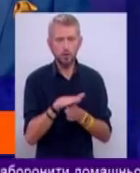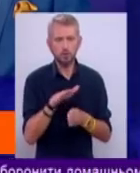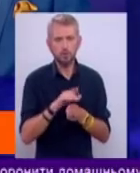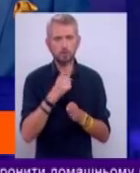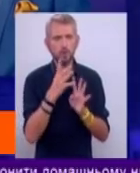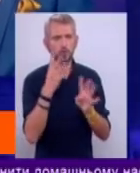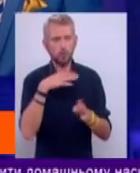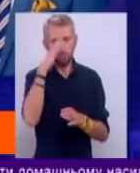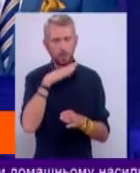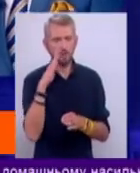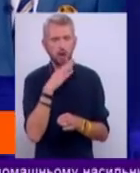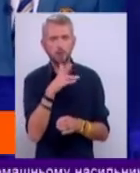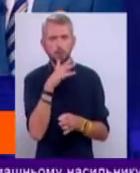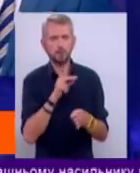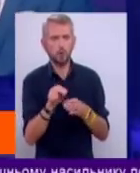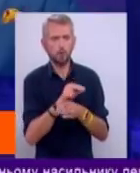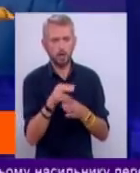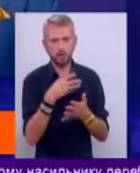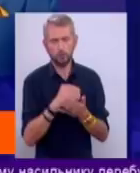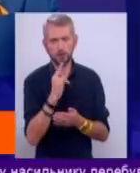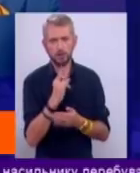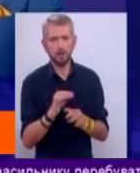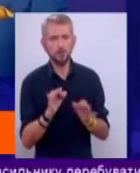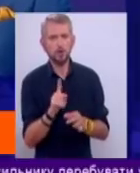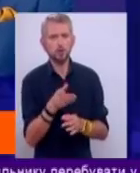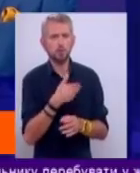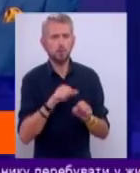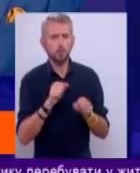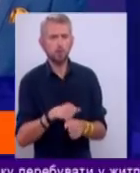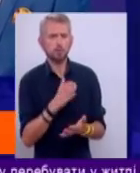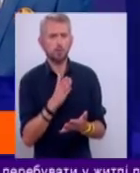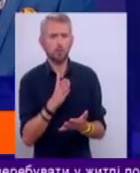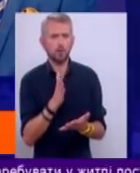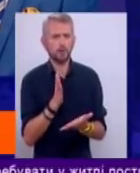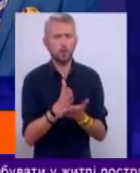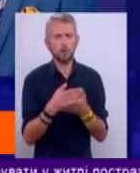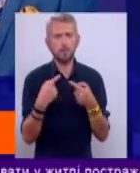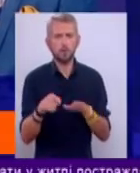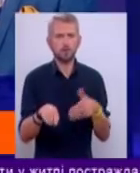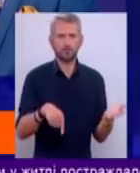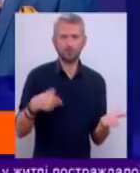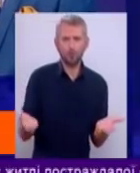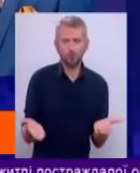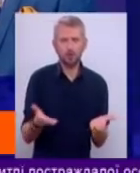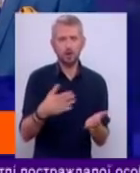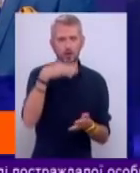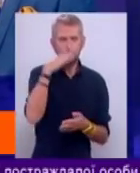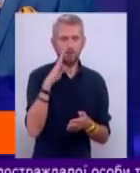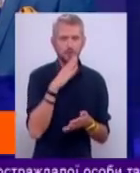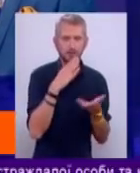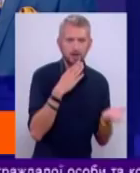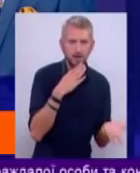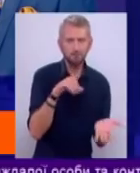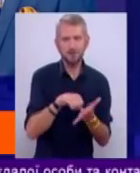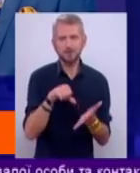чергу батькам при вихованні своєї дитини. Звичайно, що ми можемо знаходитися по різну сторону барикад, батьки,